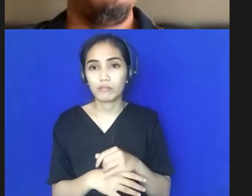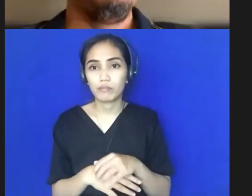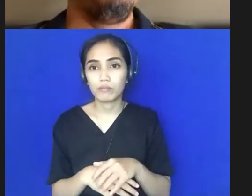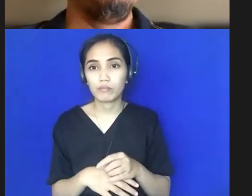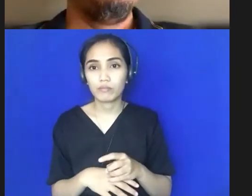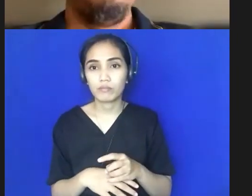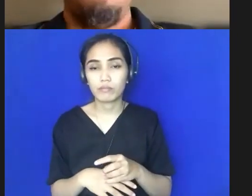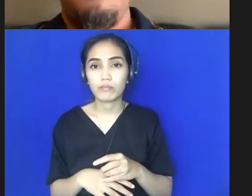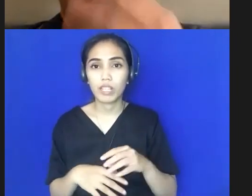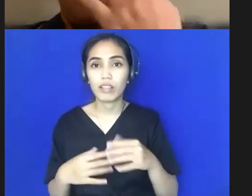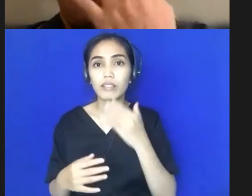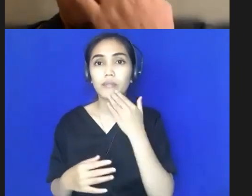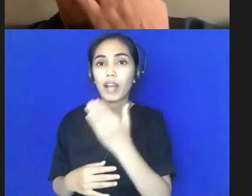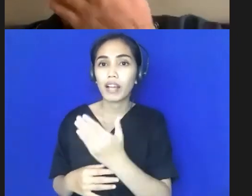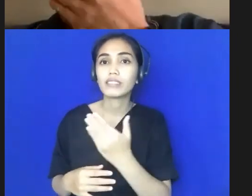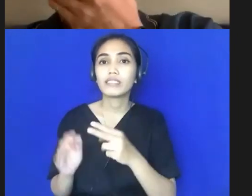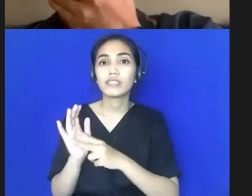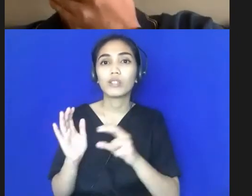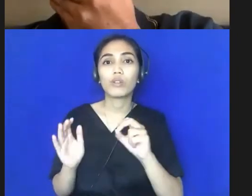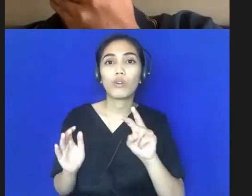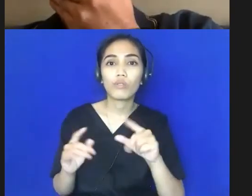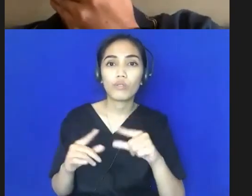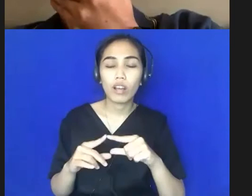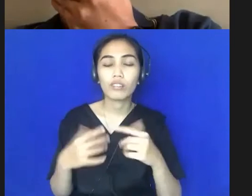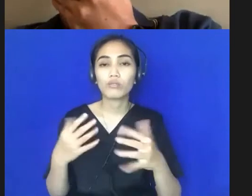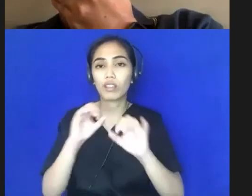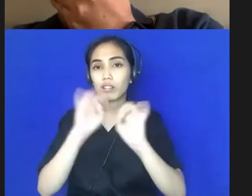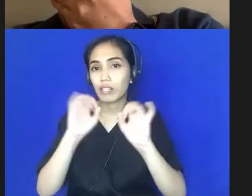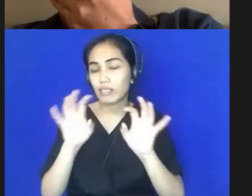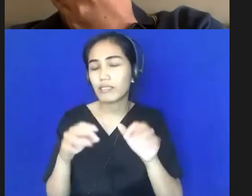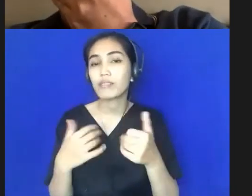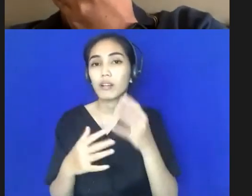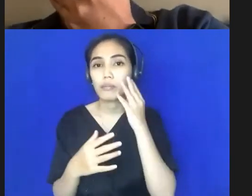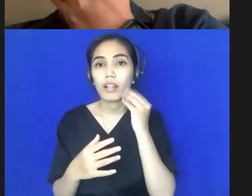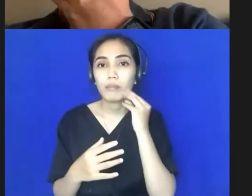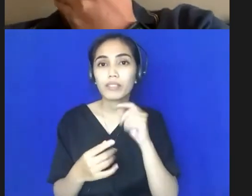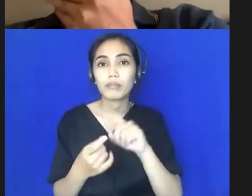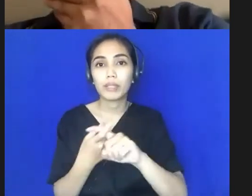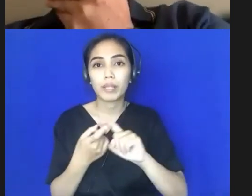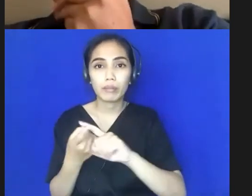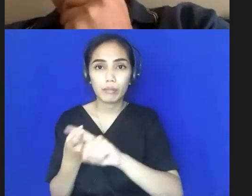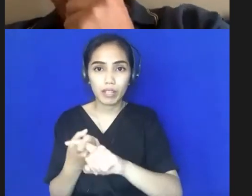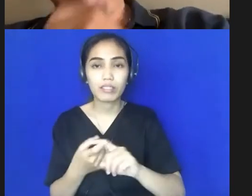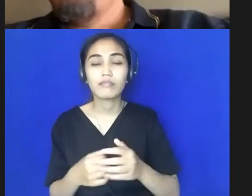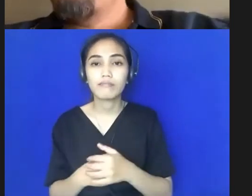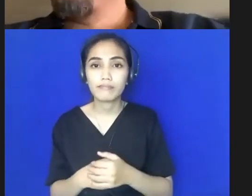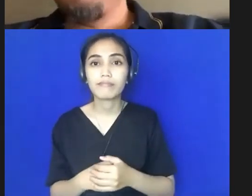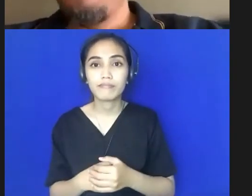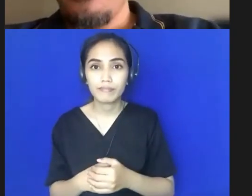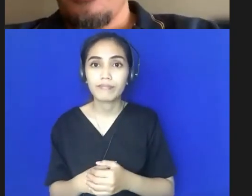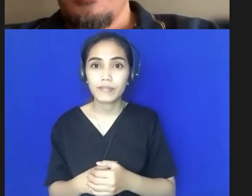sebagai respon atas apa yang tadi dikemukakan oleh Adik Nova berdasarkan pengalaman dengan teman-teman. Ya, tadi